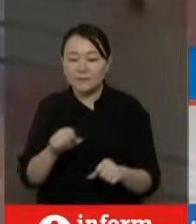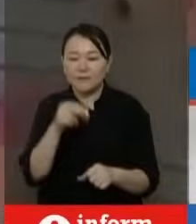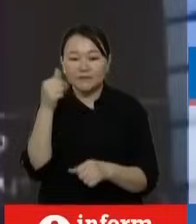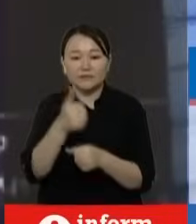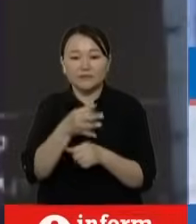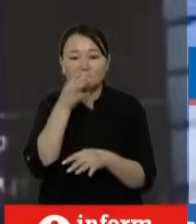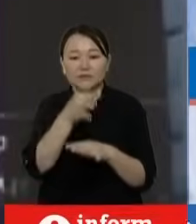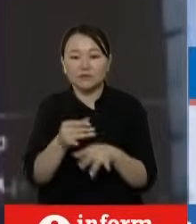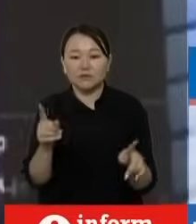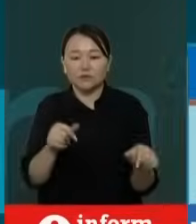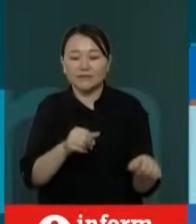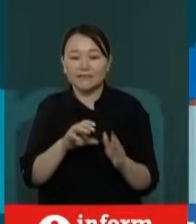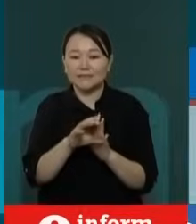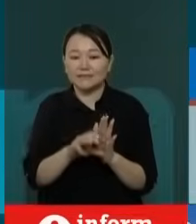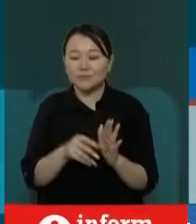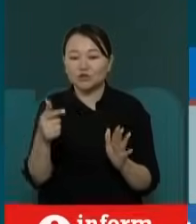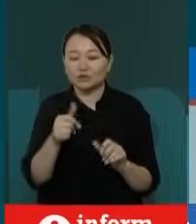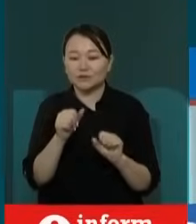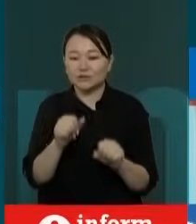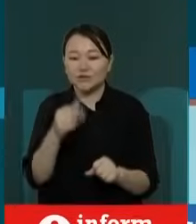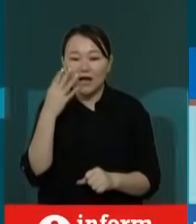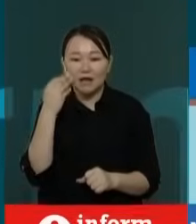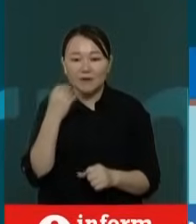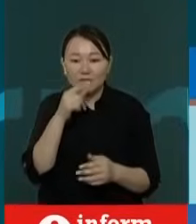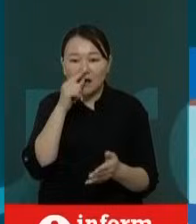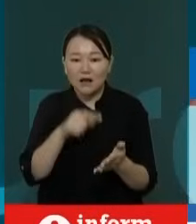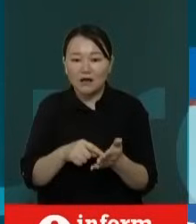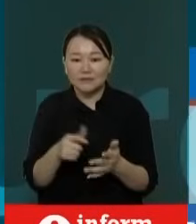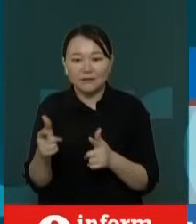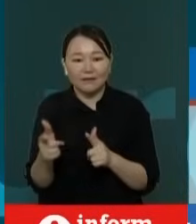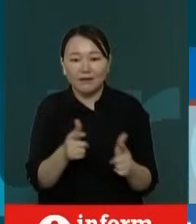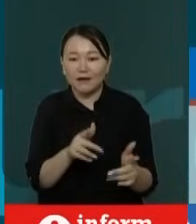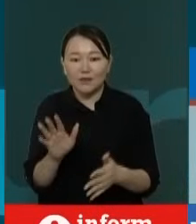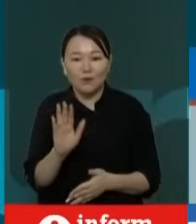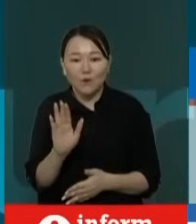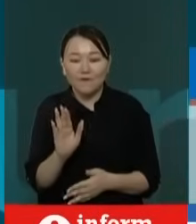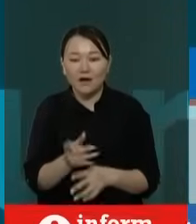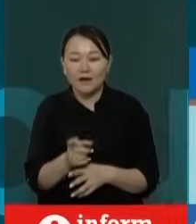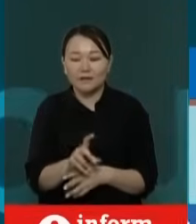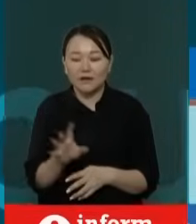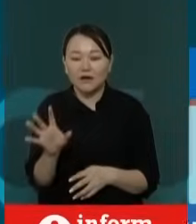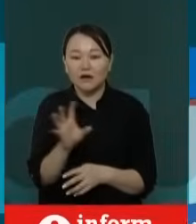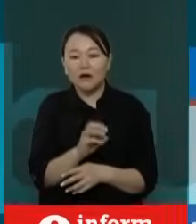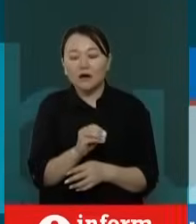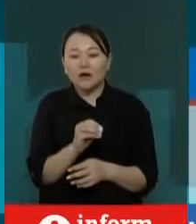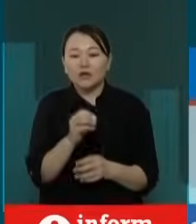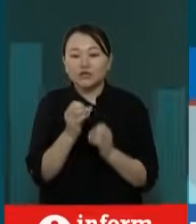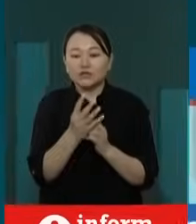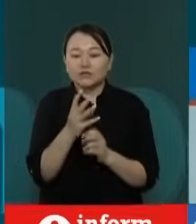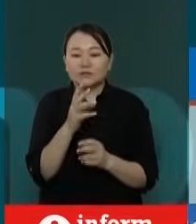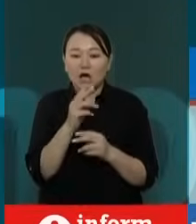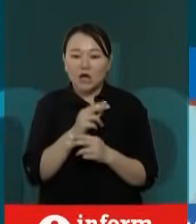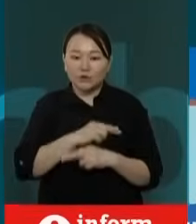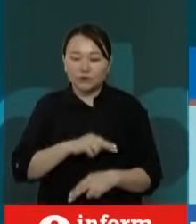отметил, что система гражданской защиты Алматы оказалась не готова. В ходе проверки 14 сотрудников МЧС